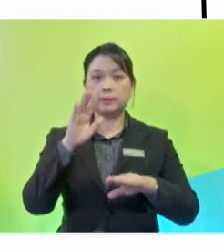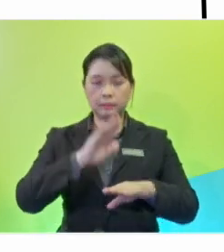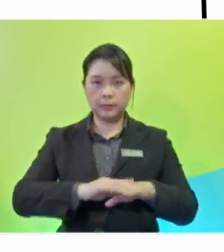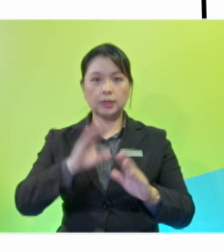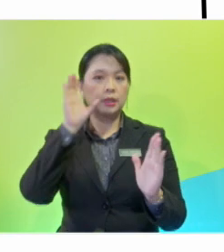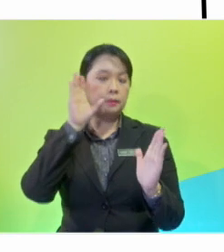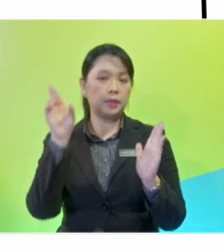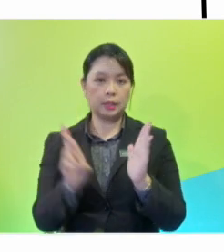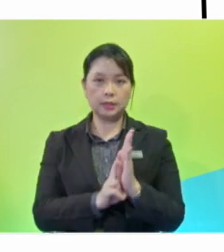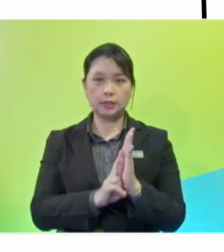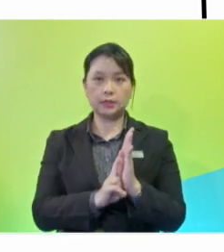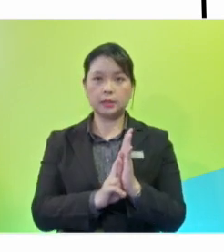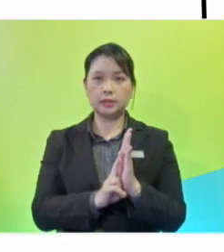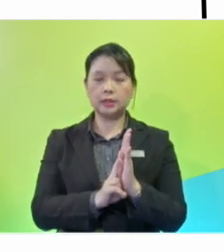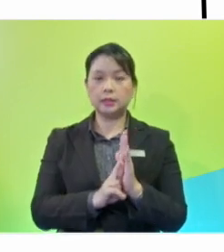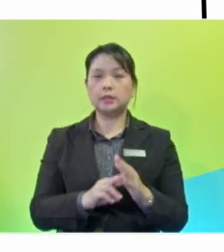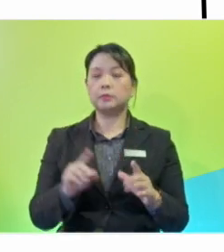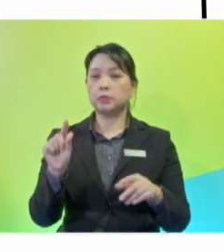silang macam biasa